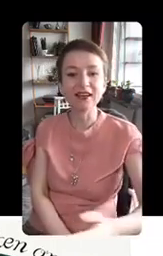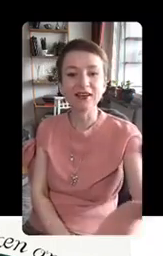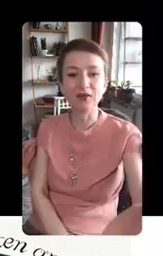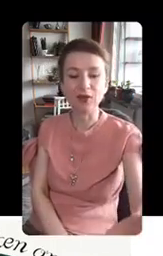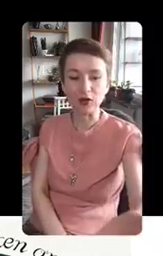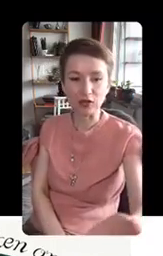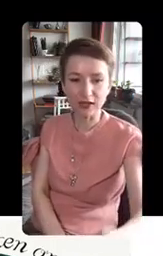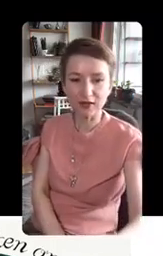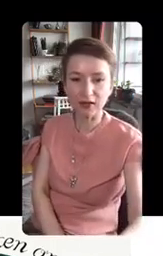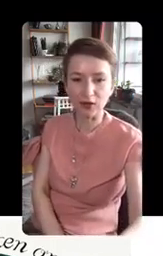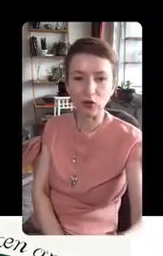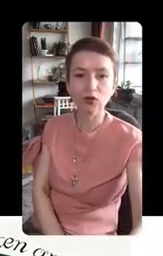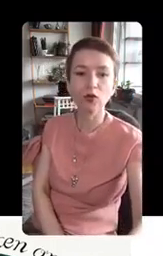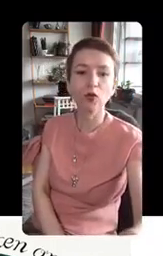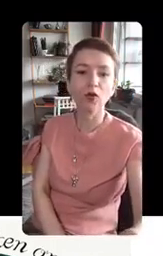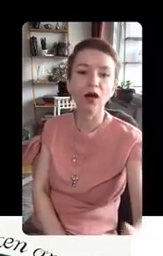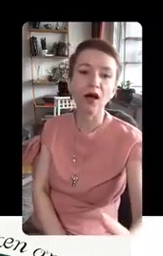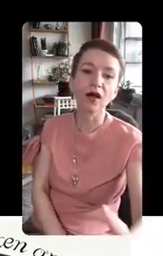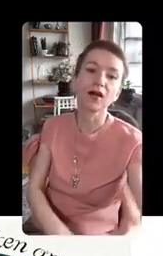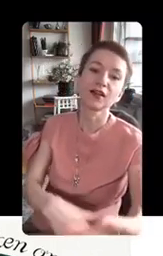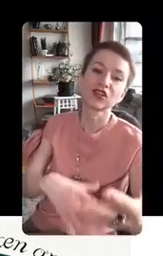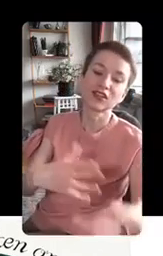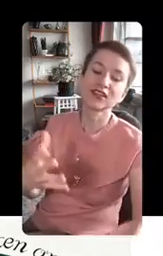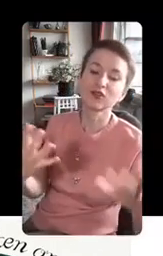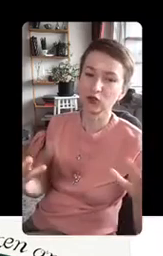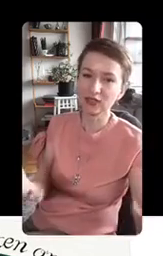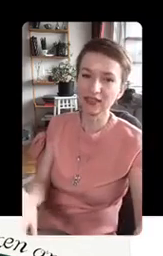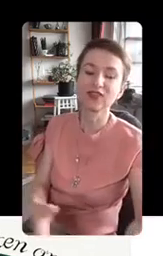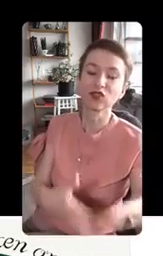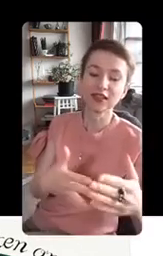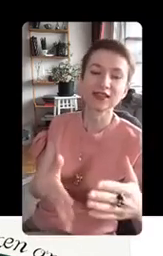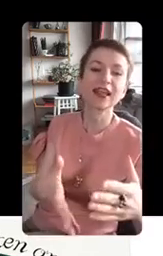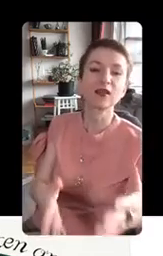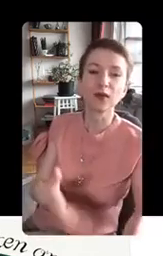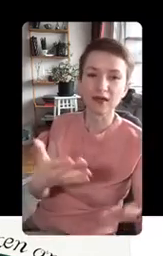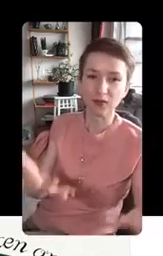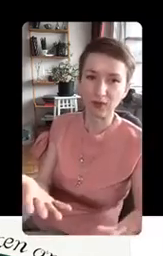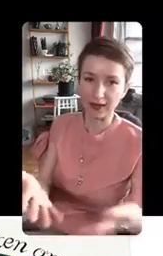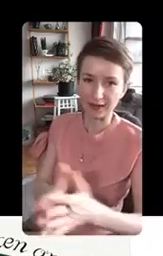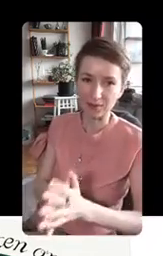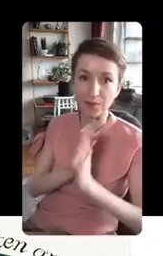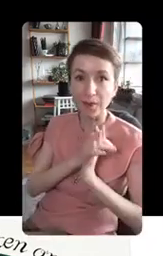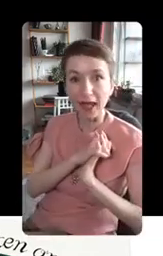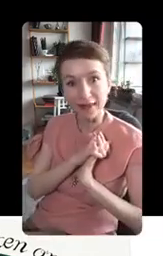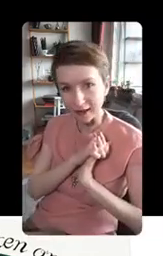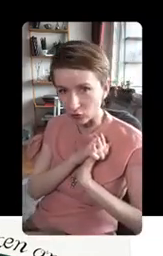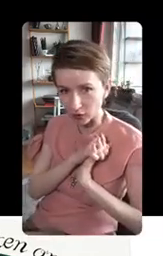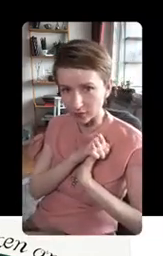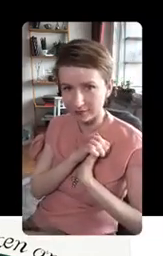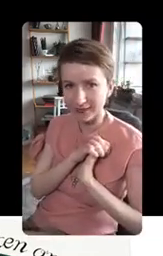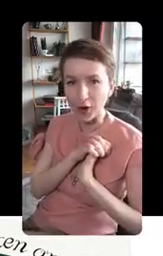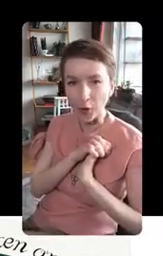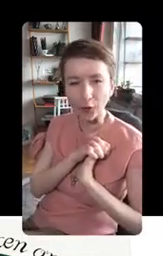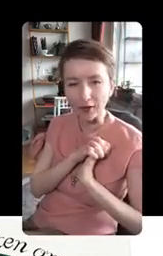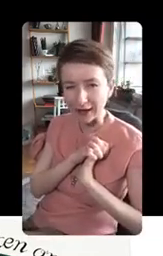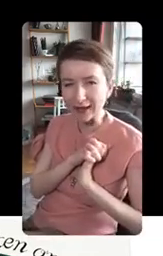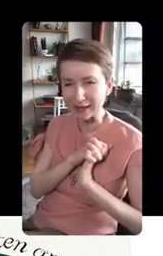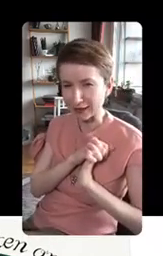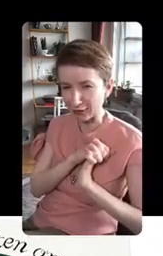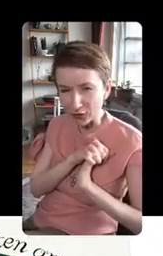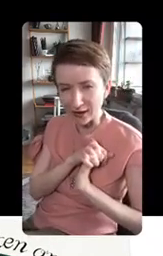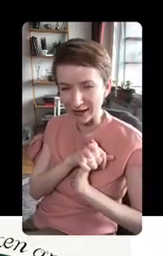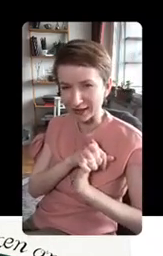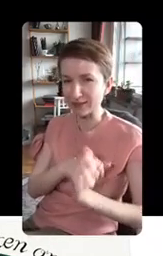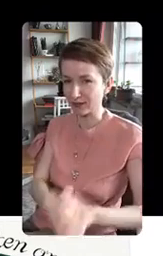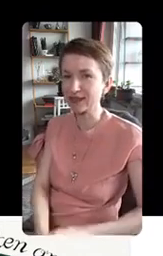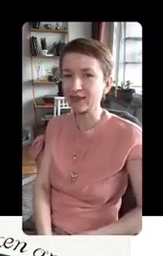И приключения идут о жизни двух детей. Вот они стоят на переднем плане. Так вот, угадайте,